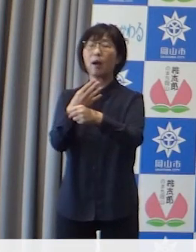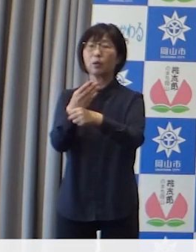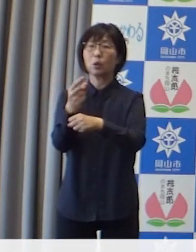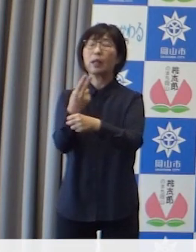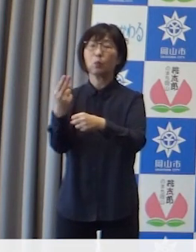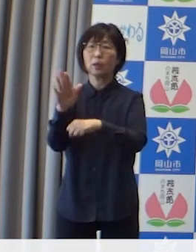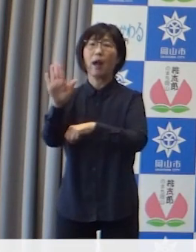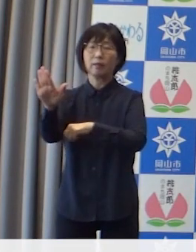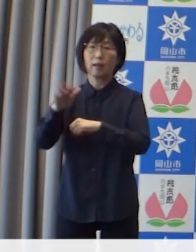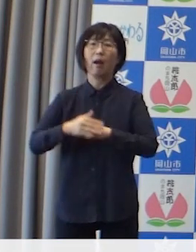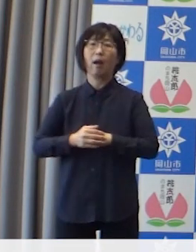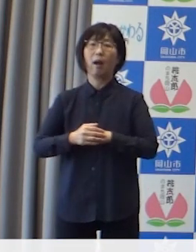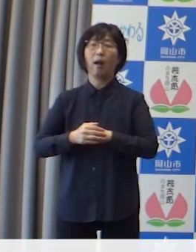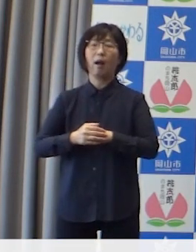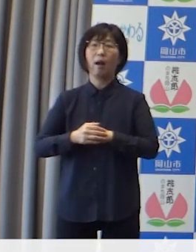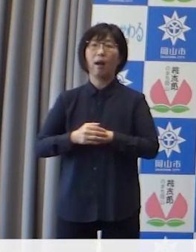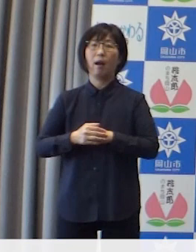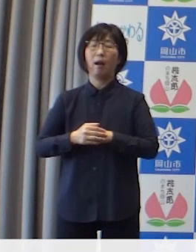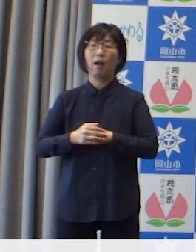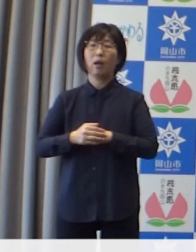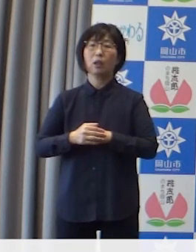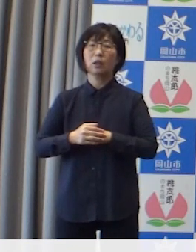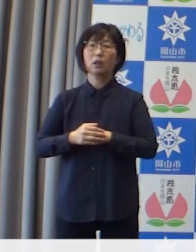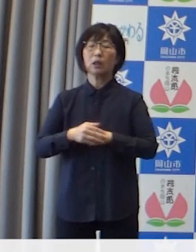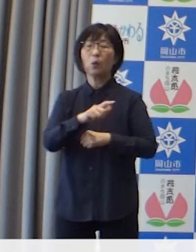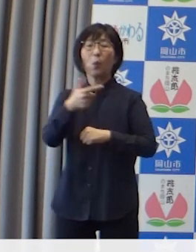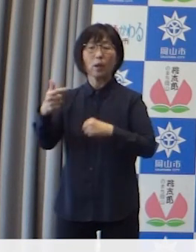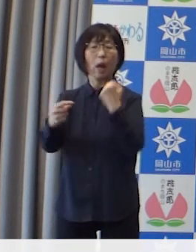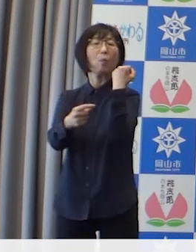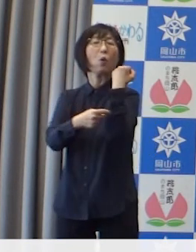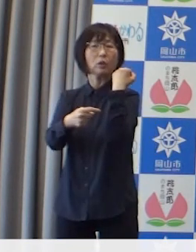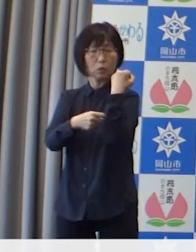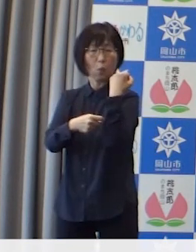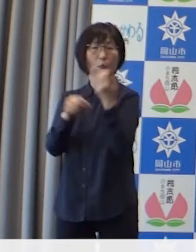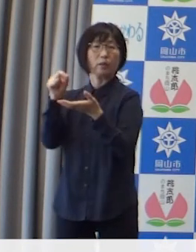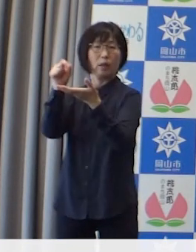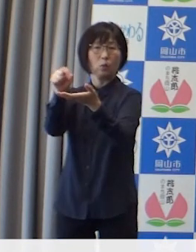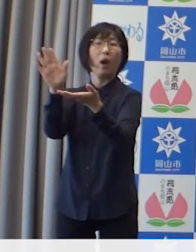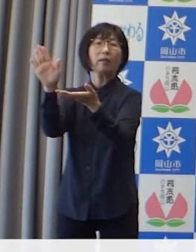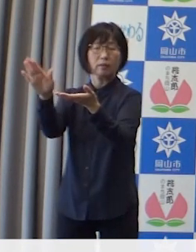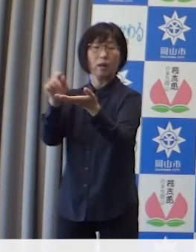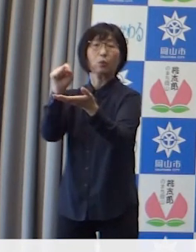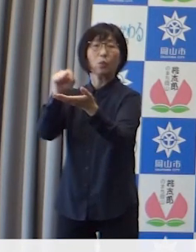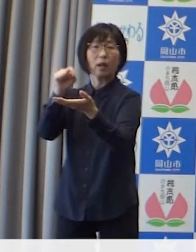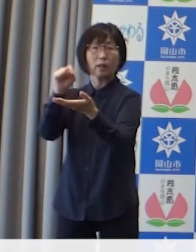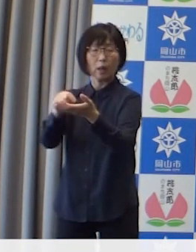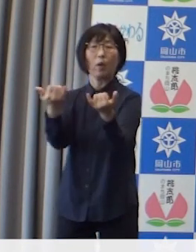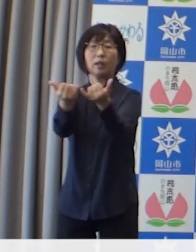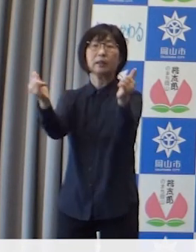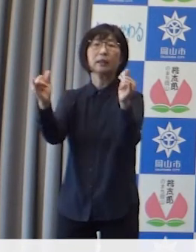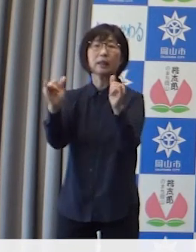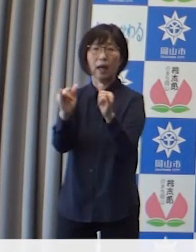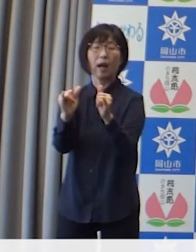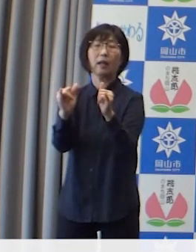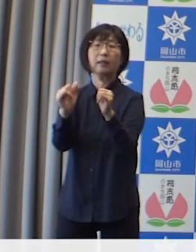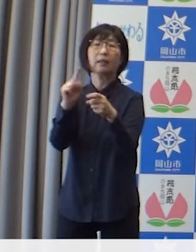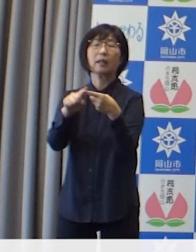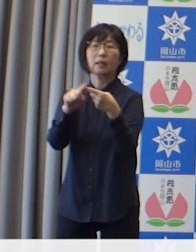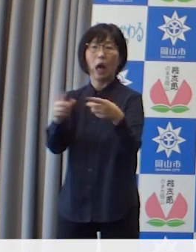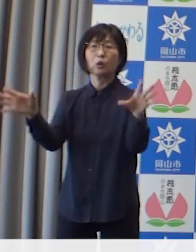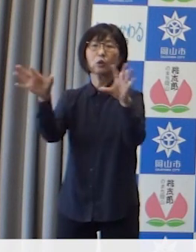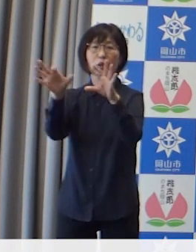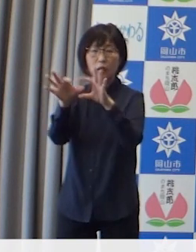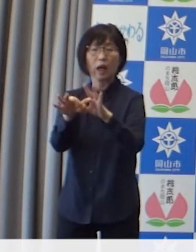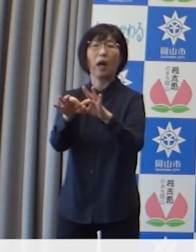そこでいくつかのポイントを提唱いたしました。その中でも社会的なつながり